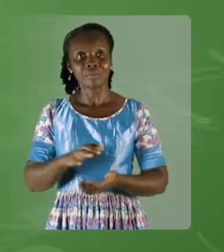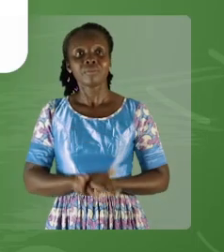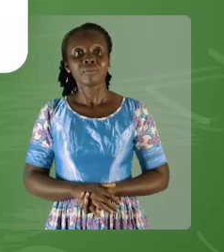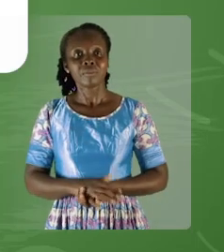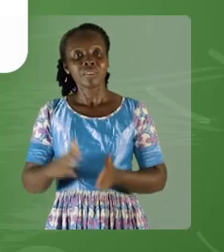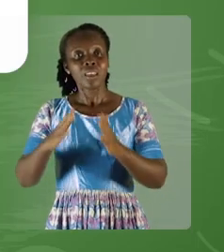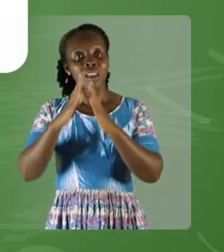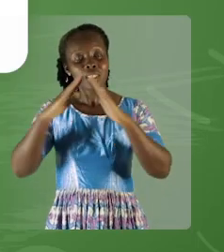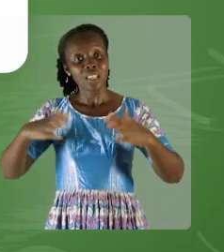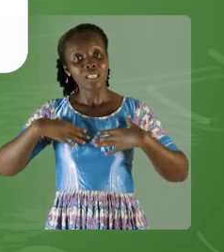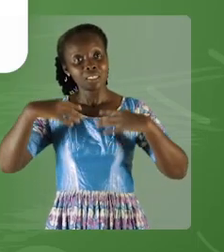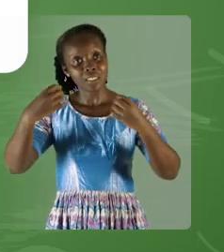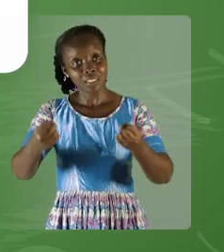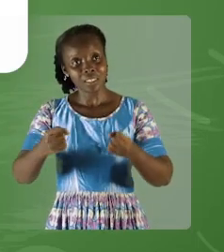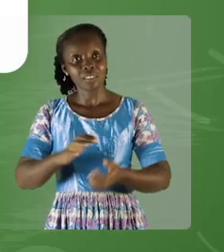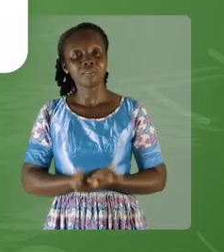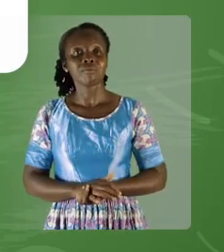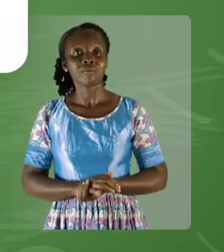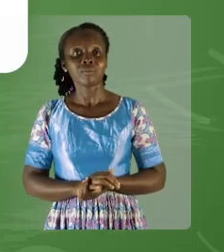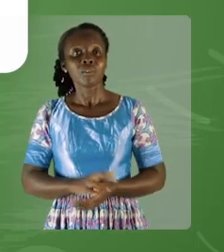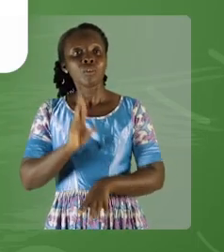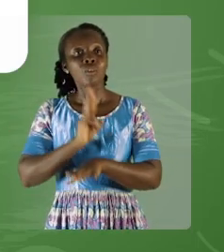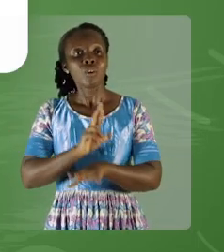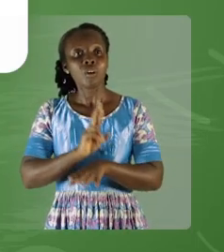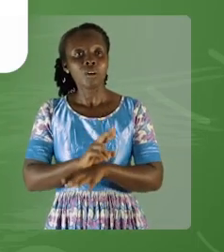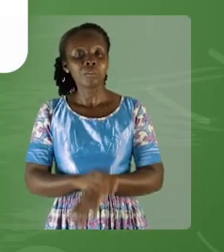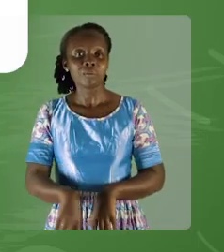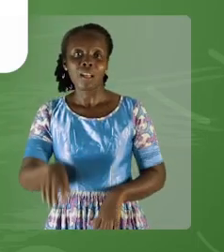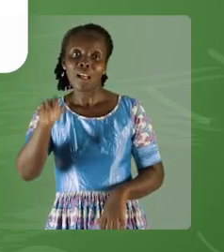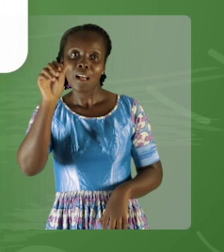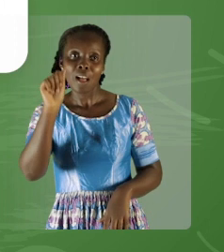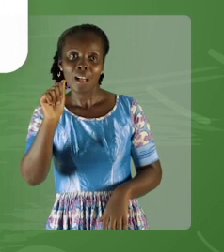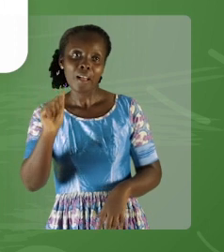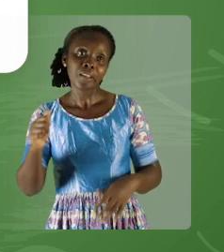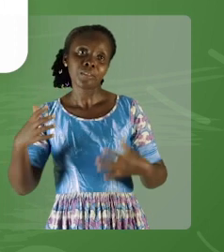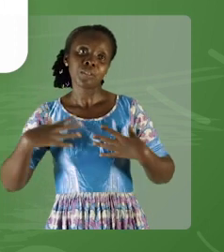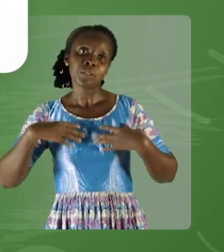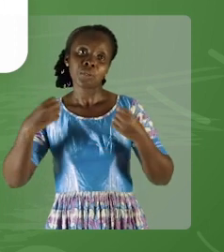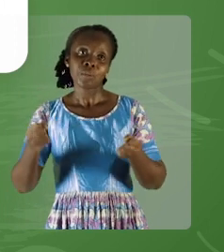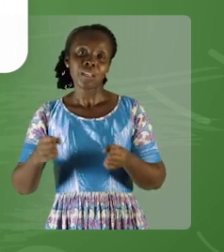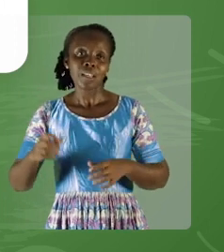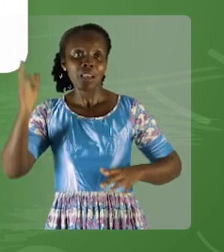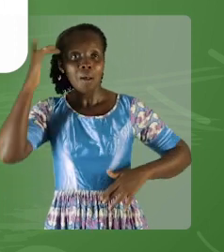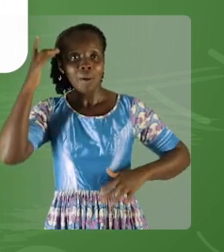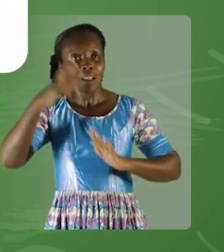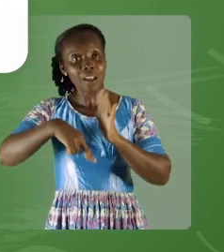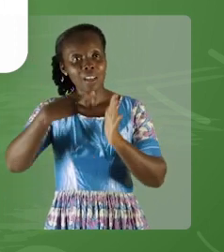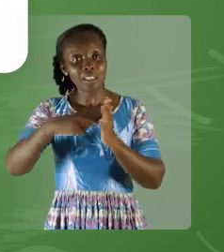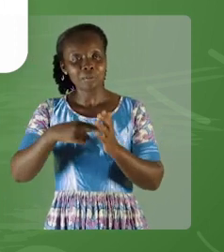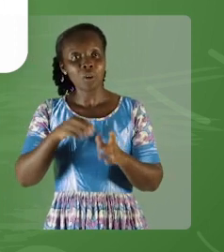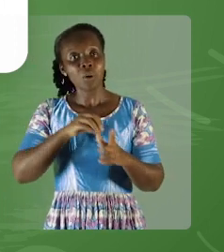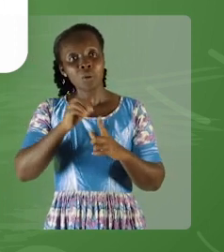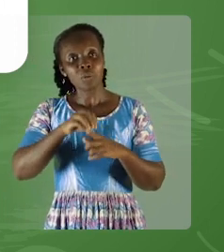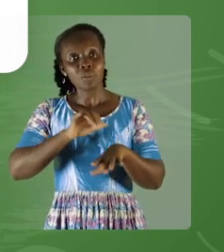exercice. Le centre de santé a pour rôle de soigner les malades référés